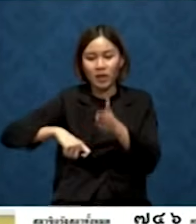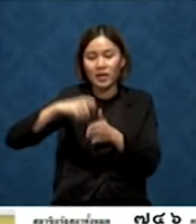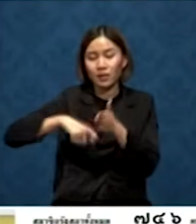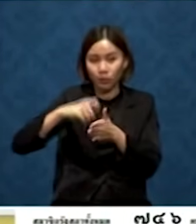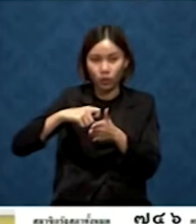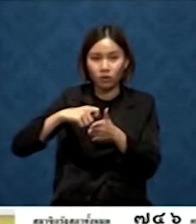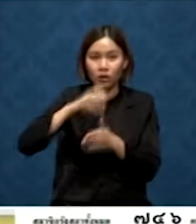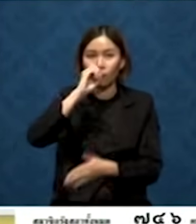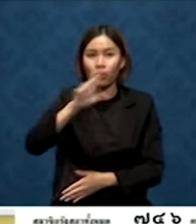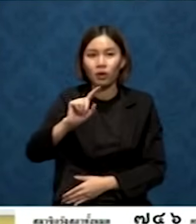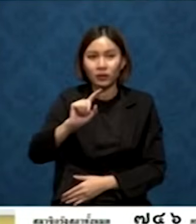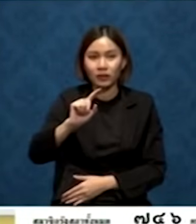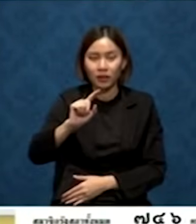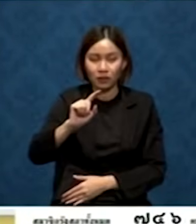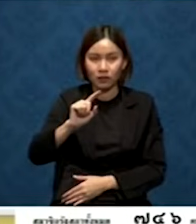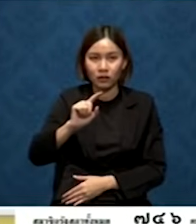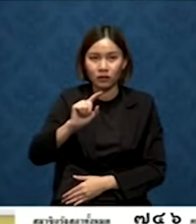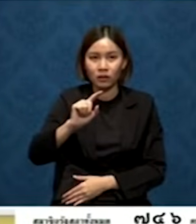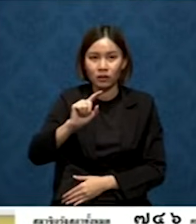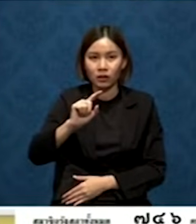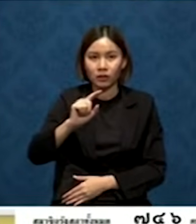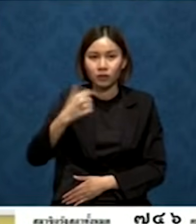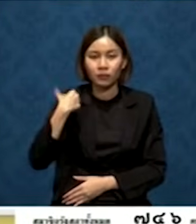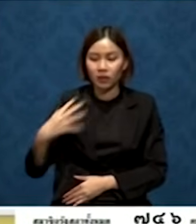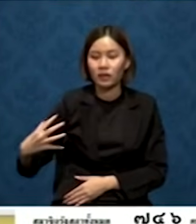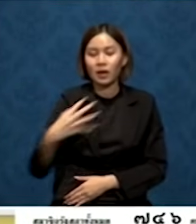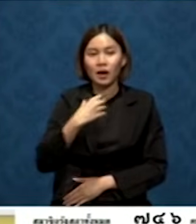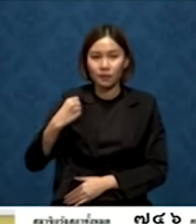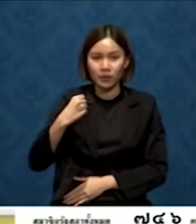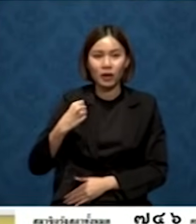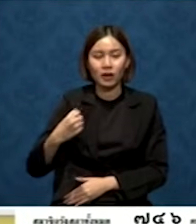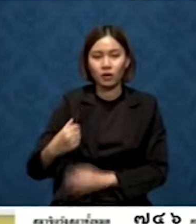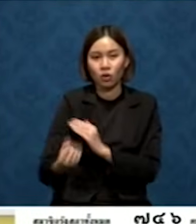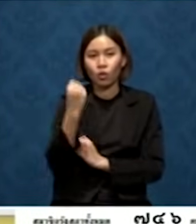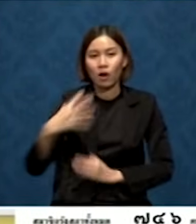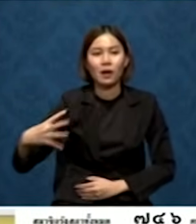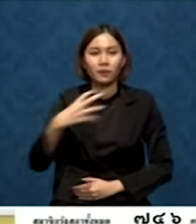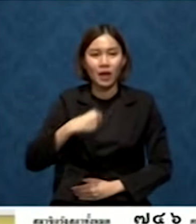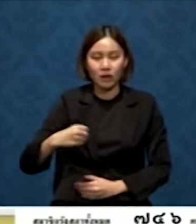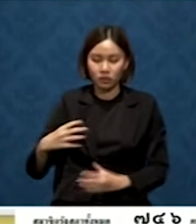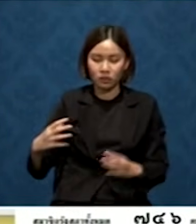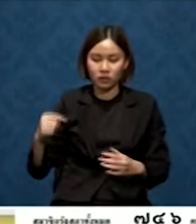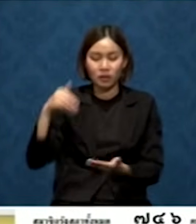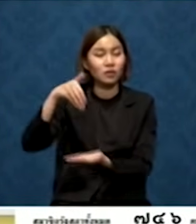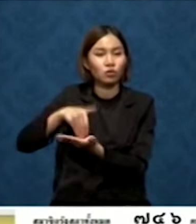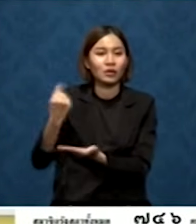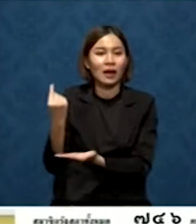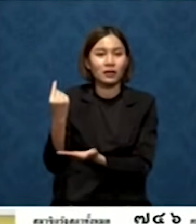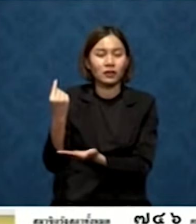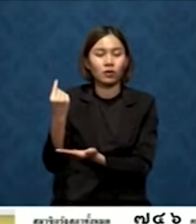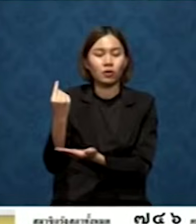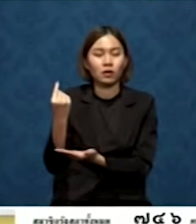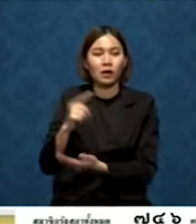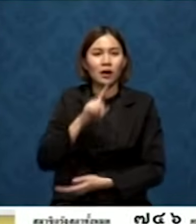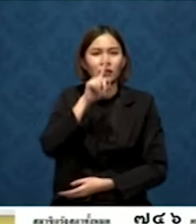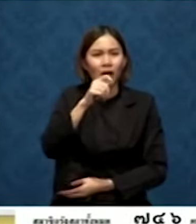ข้ออ้างในการเพิ่มความชอบธรรมให้มีการรวบอำนาจกลับมาที่ส่วนกลางมากขึ้นกว่าเดิมด้วยซ้ำถ้าถามว่า